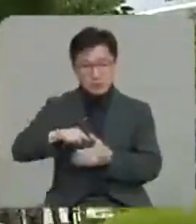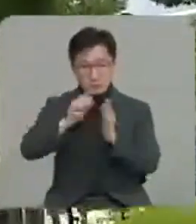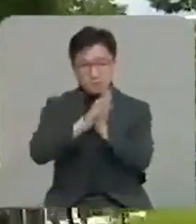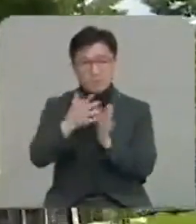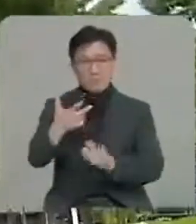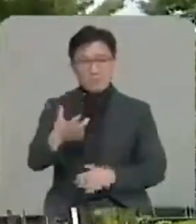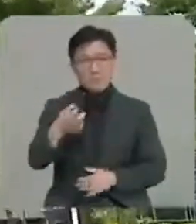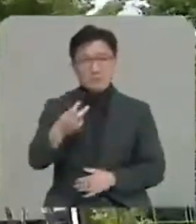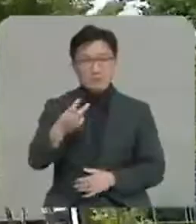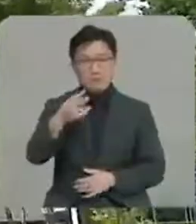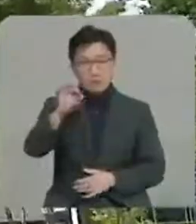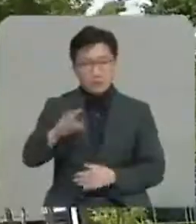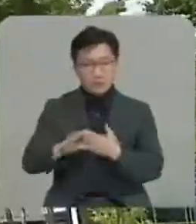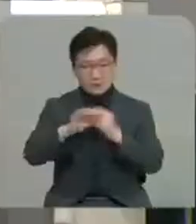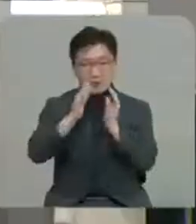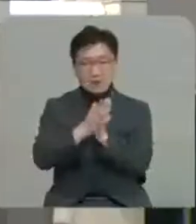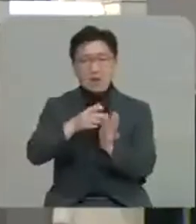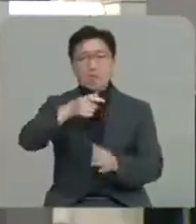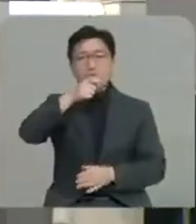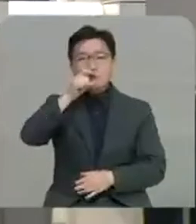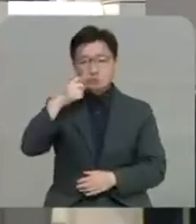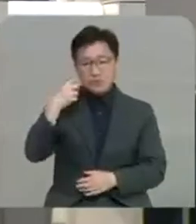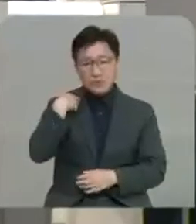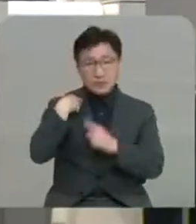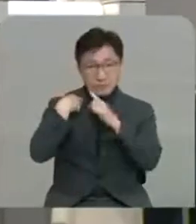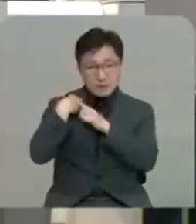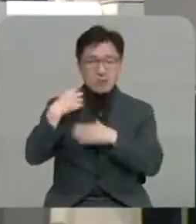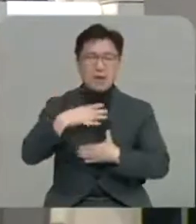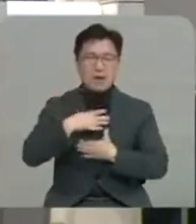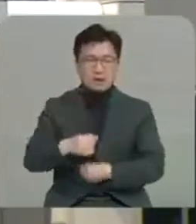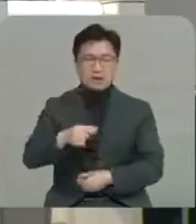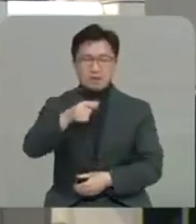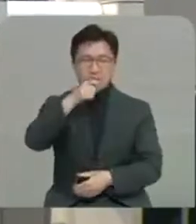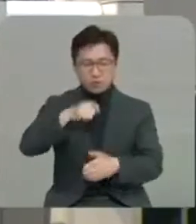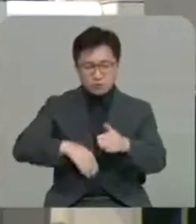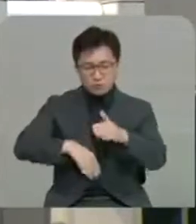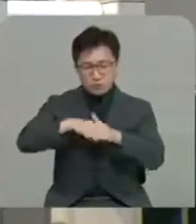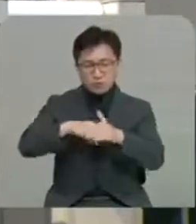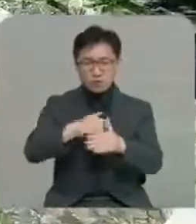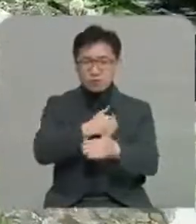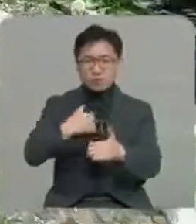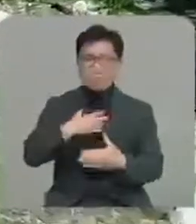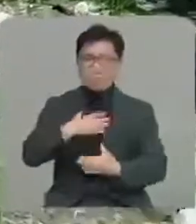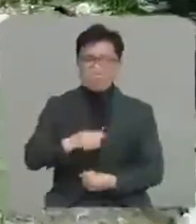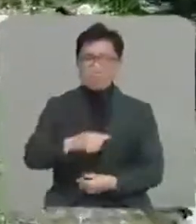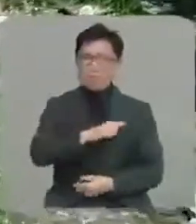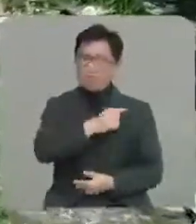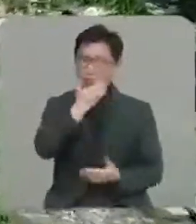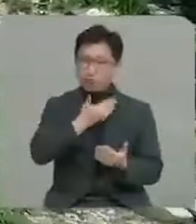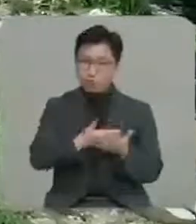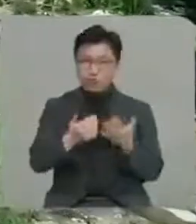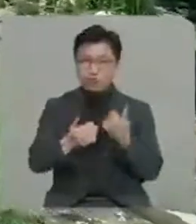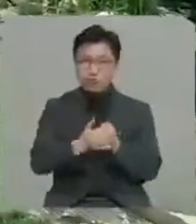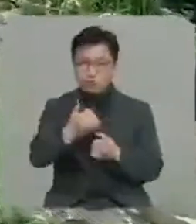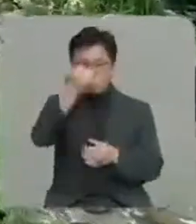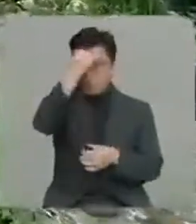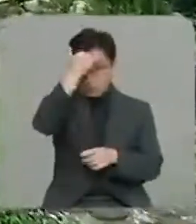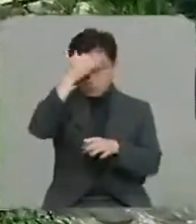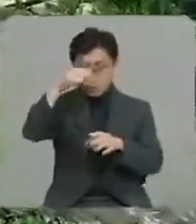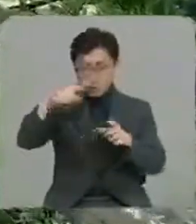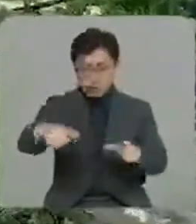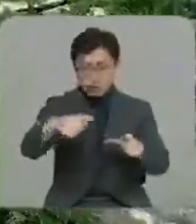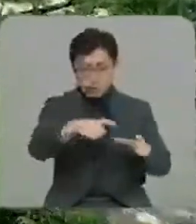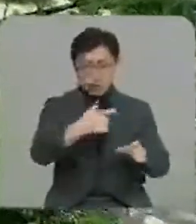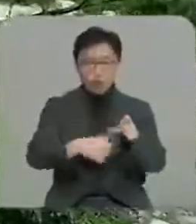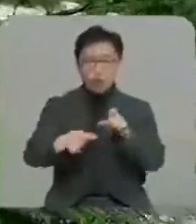76%의 마실물을 책임지는 용담댐의 안정적인 수량 확보가 우선이라며 충청권의 공급량을 더는